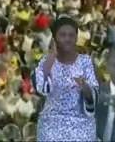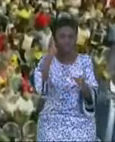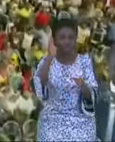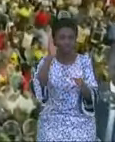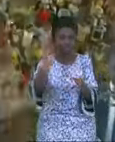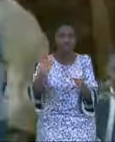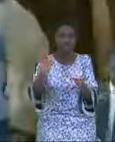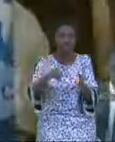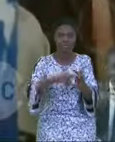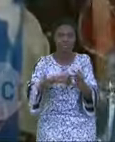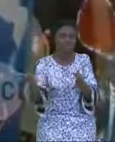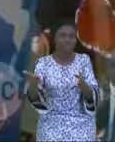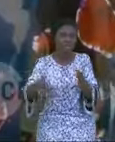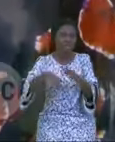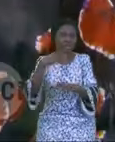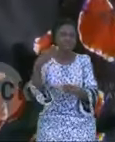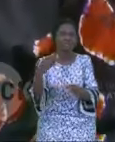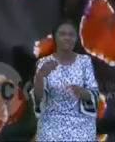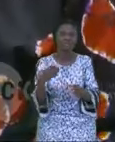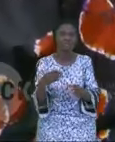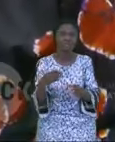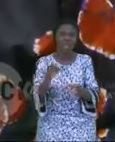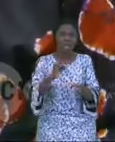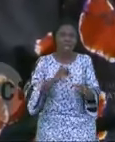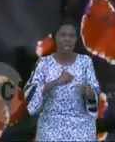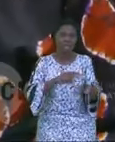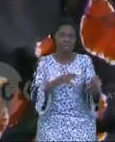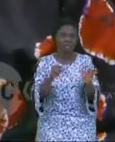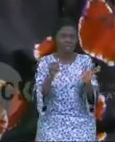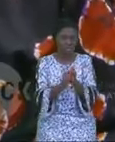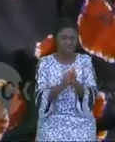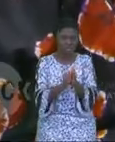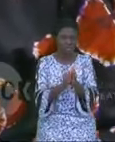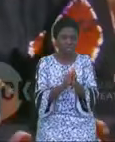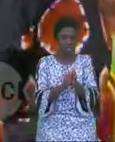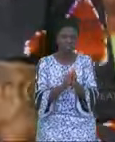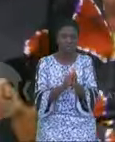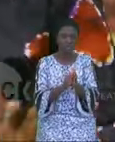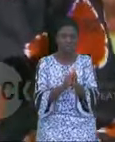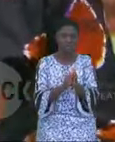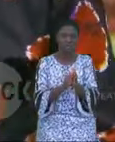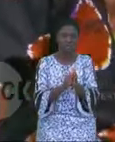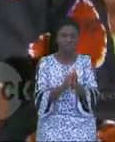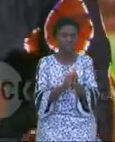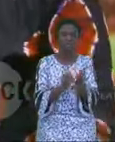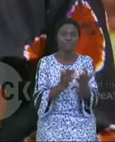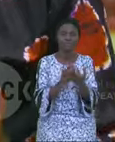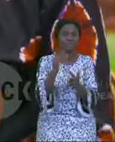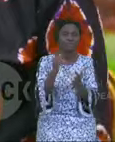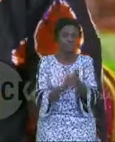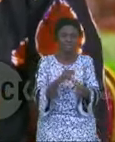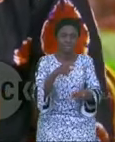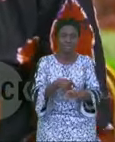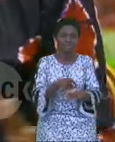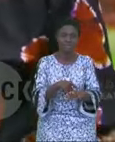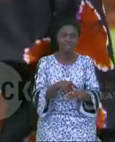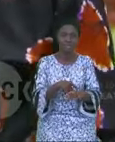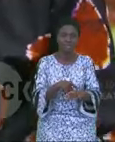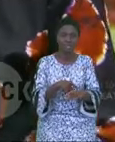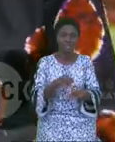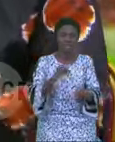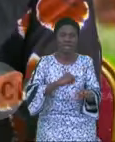sera balayé et je l'ai fait mais je ne suis